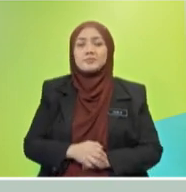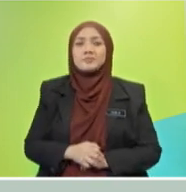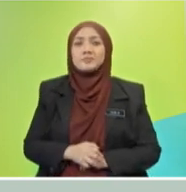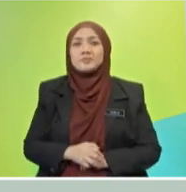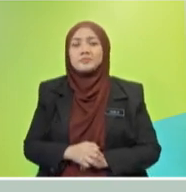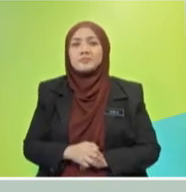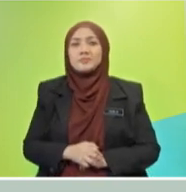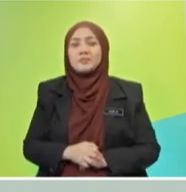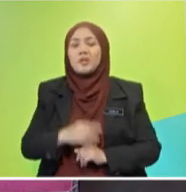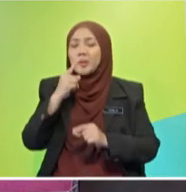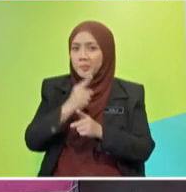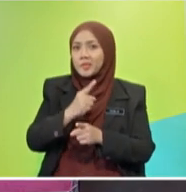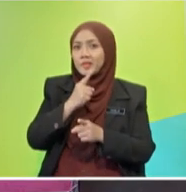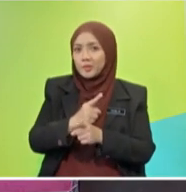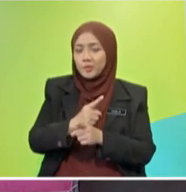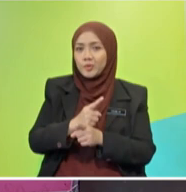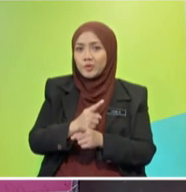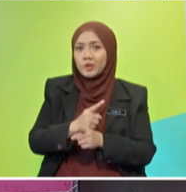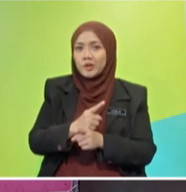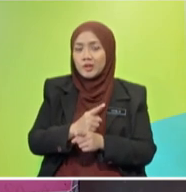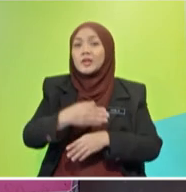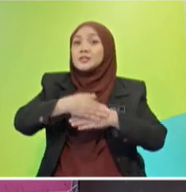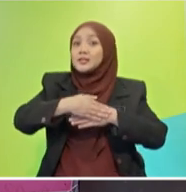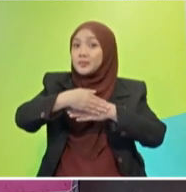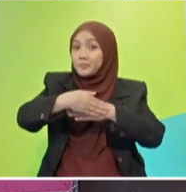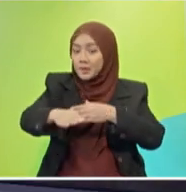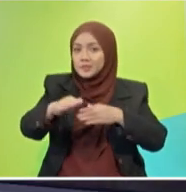ini perlu dituai selepas pasak-masakan